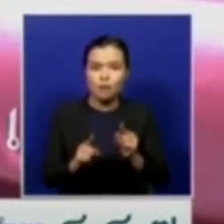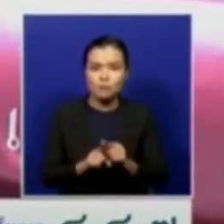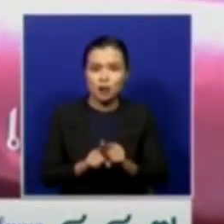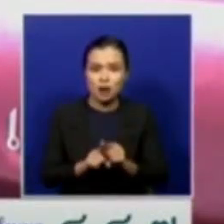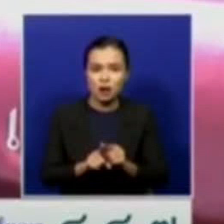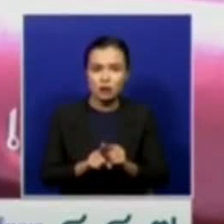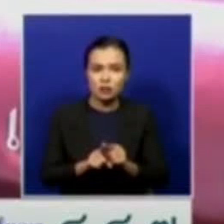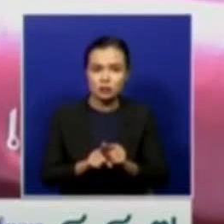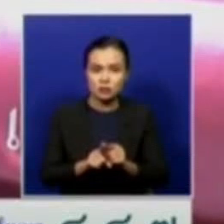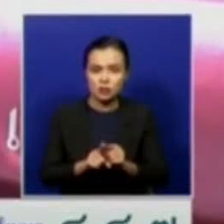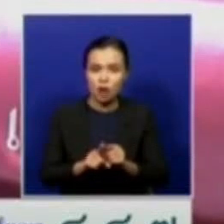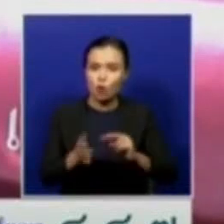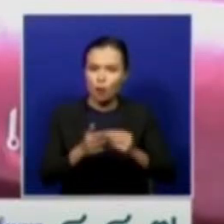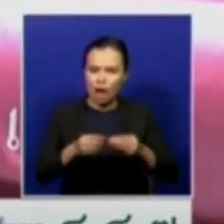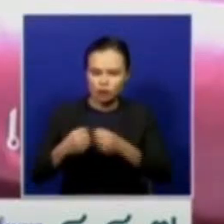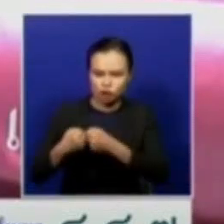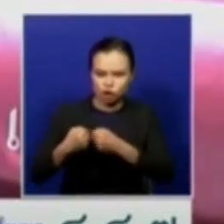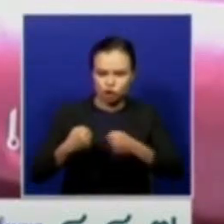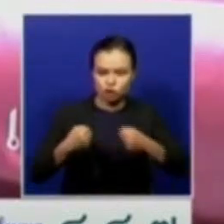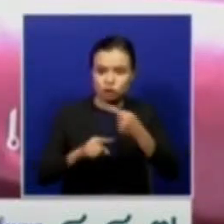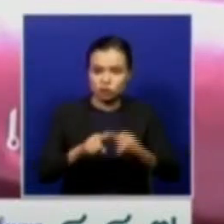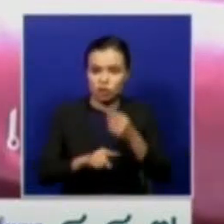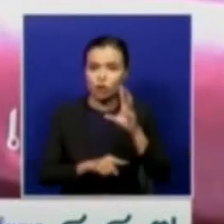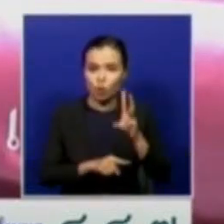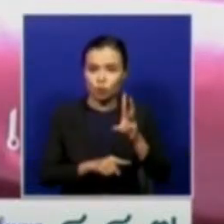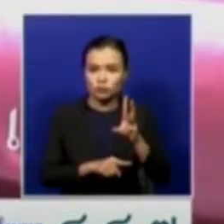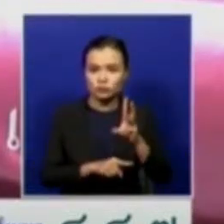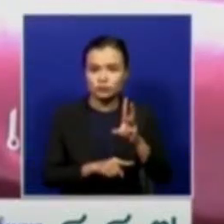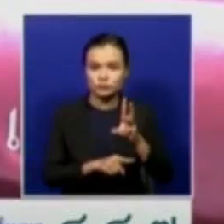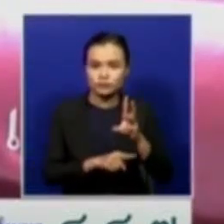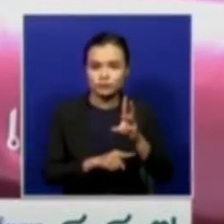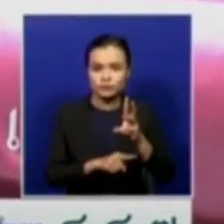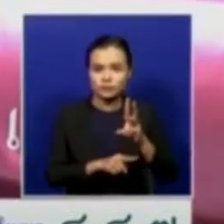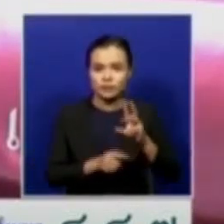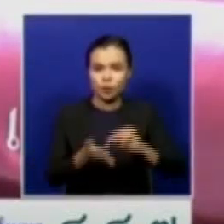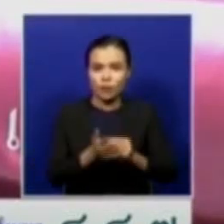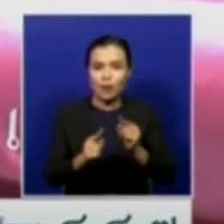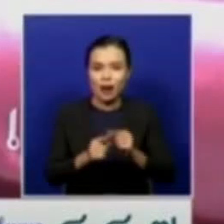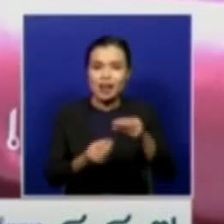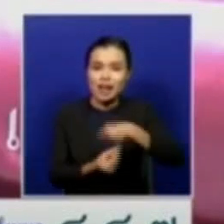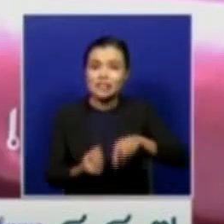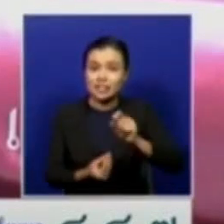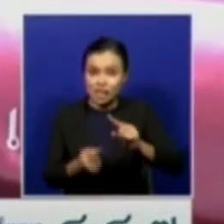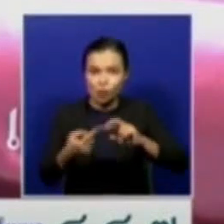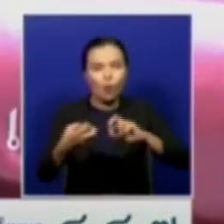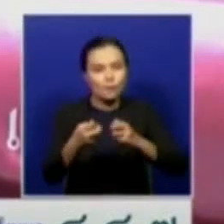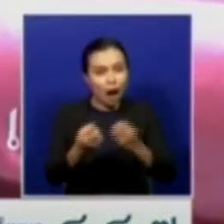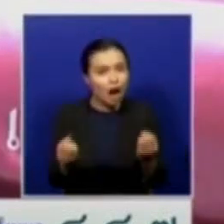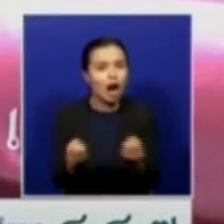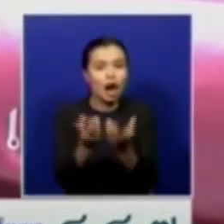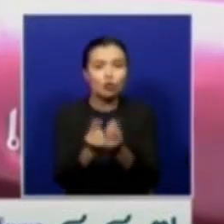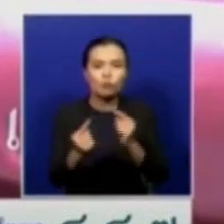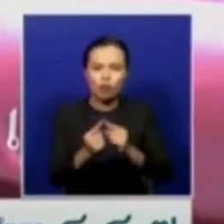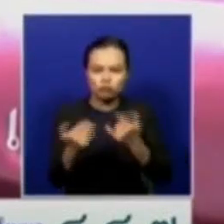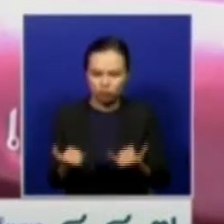ไปเพื่อวัตถุประสงค์แอบแฝงหรือไม่เพราะหากเงินกู้จำนวนนี้นายกต้องใช้เงินตัวเองในการใช้หนี้ก่อนกู้คงจะดูให้รอบค